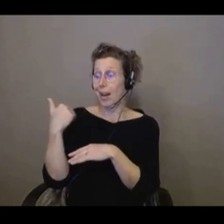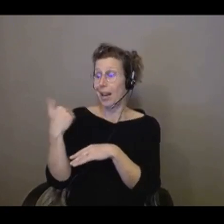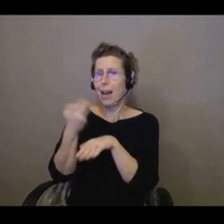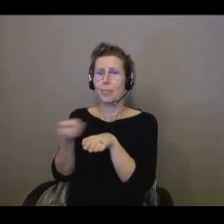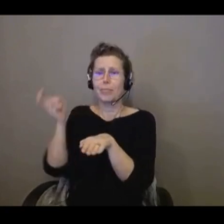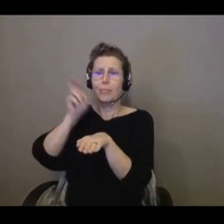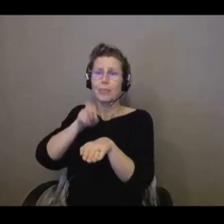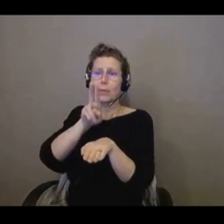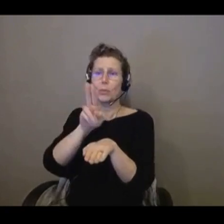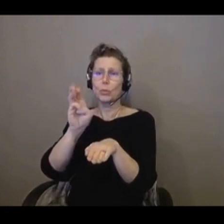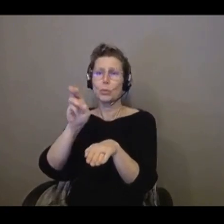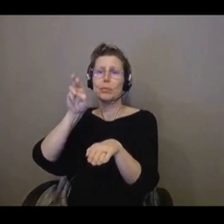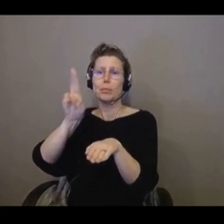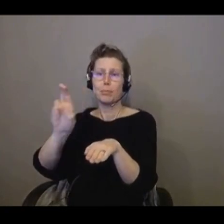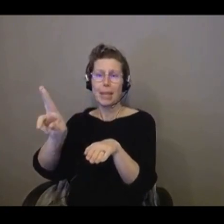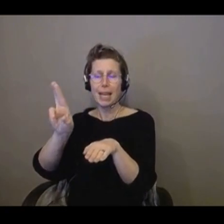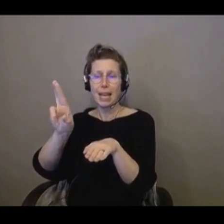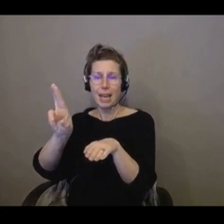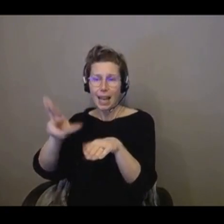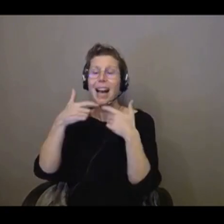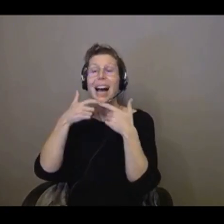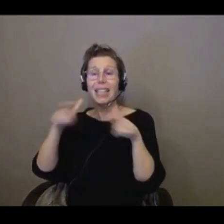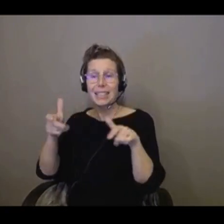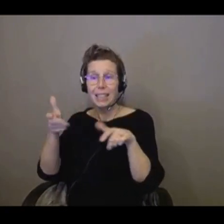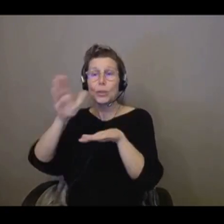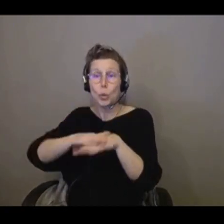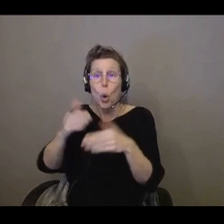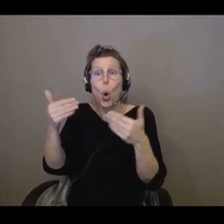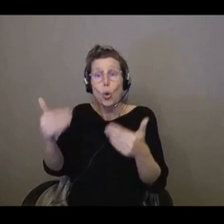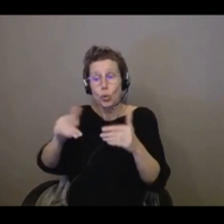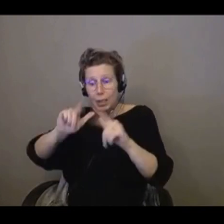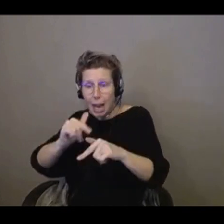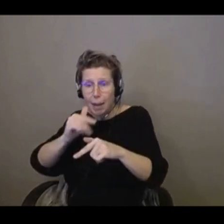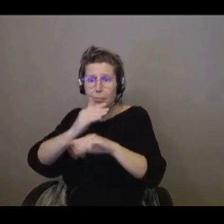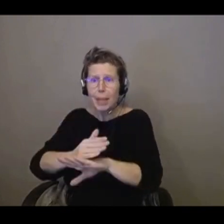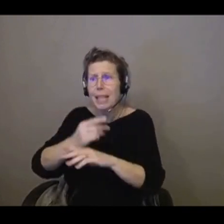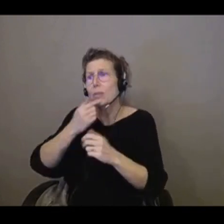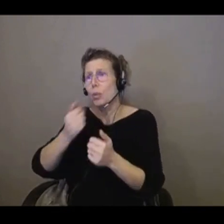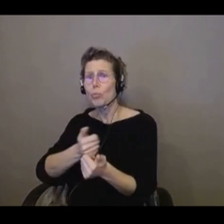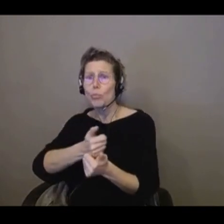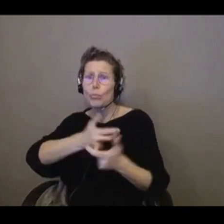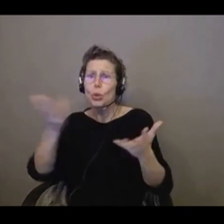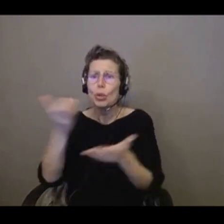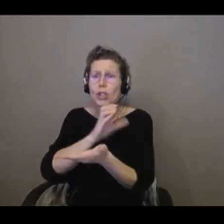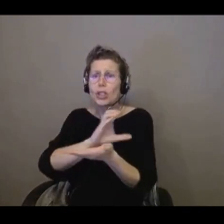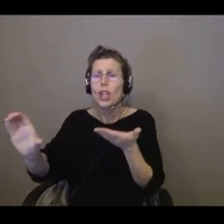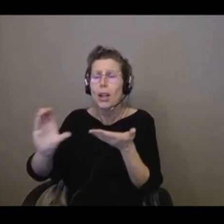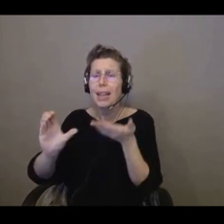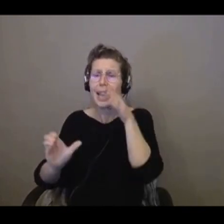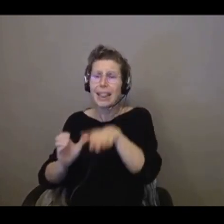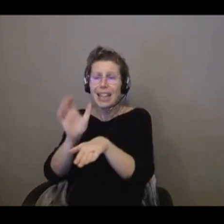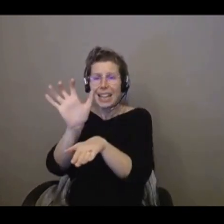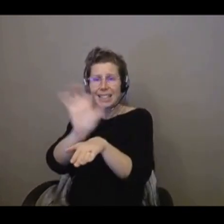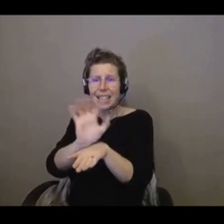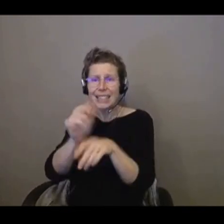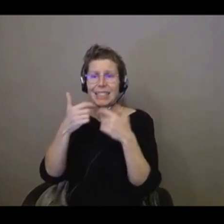Access, et ainsi de suite, ils ont mis plusieurs centaines de taxis accessibles aujourd'hui sur Paris et dans sa banlieue pour pouvoir aller encore plus vite. Enfin, moi, je sais que